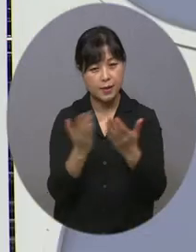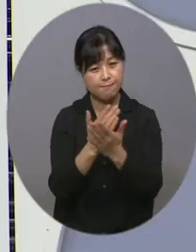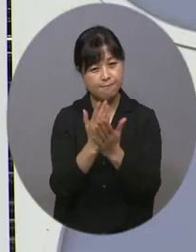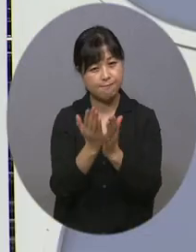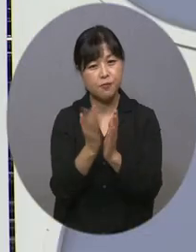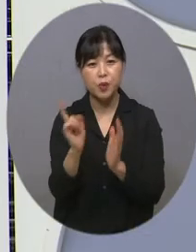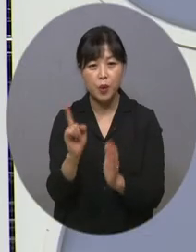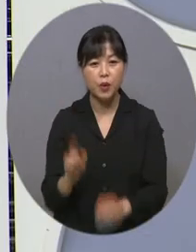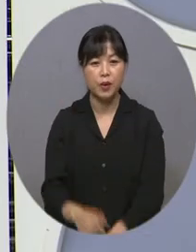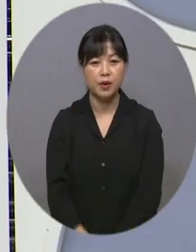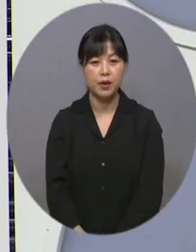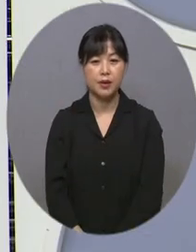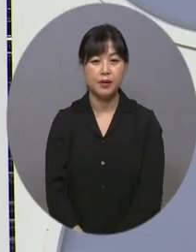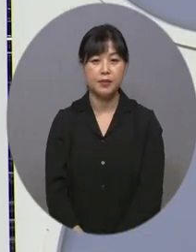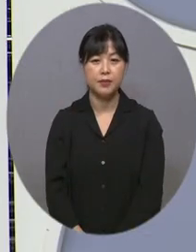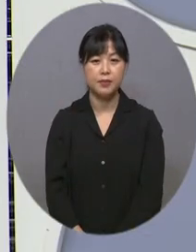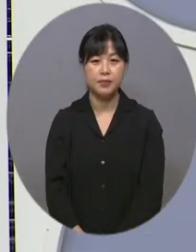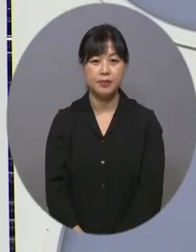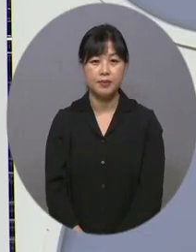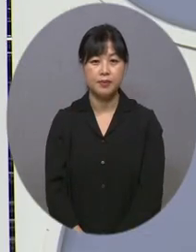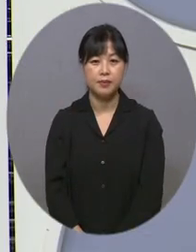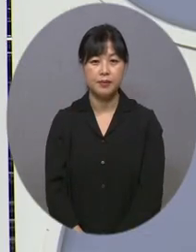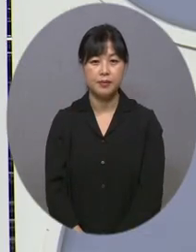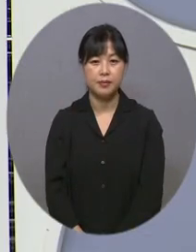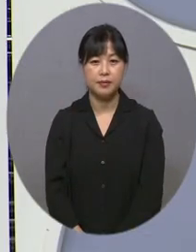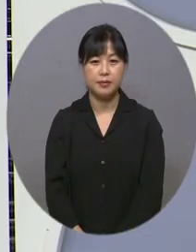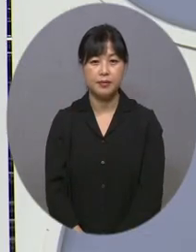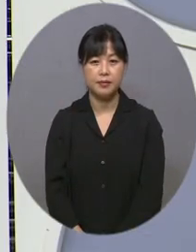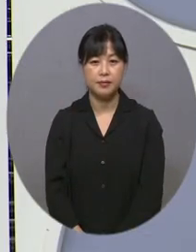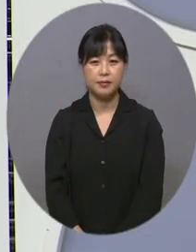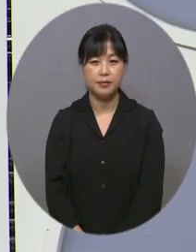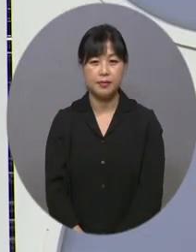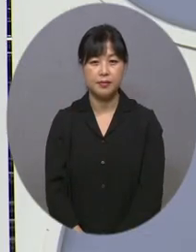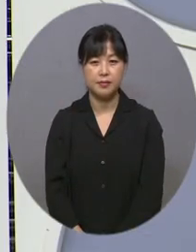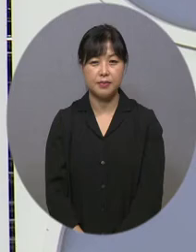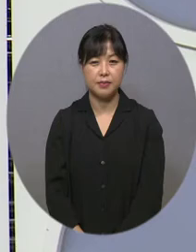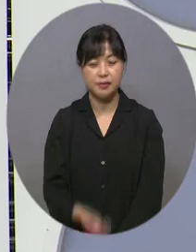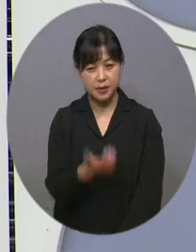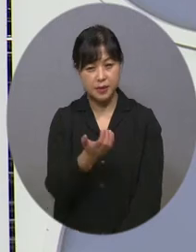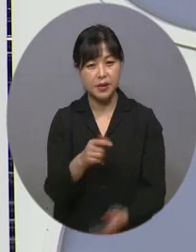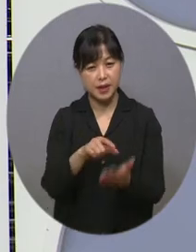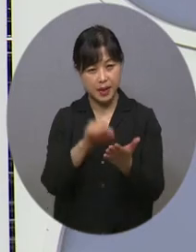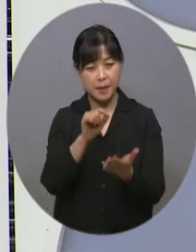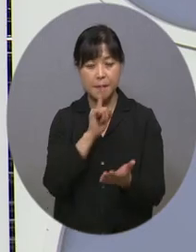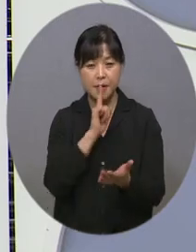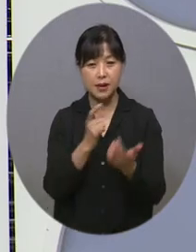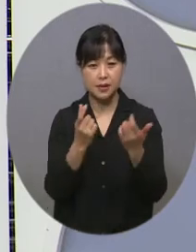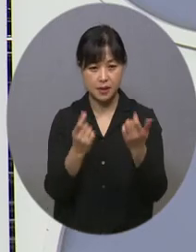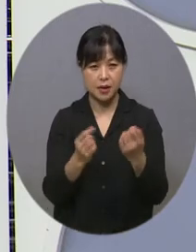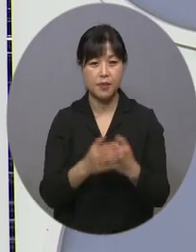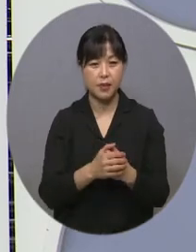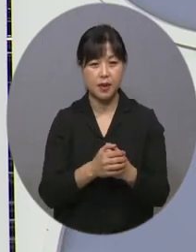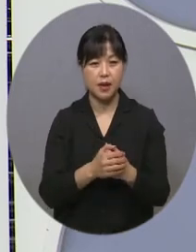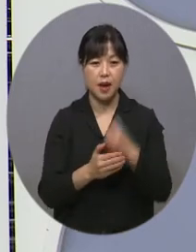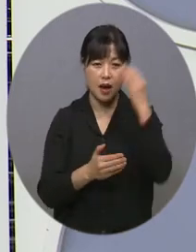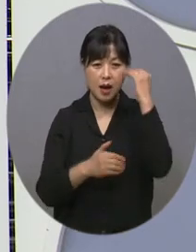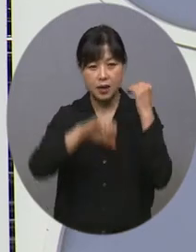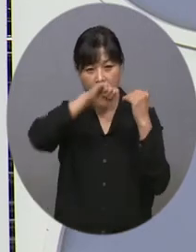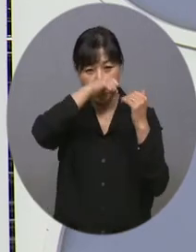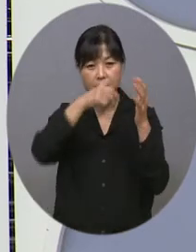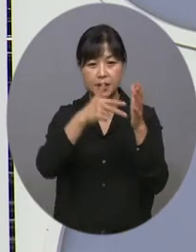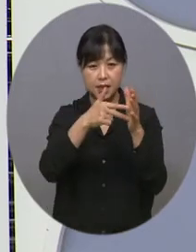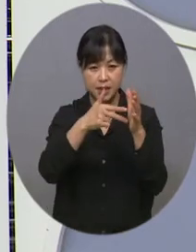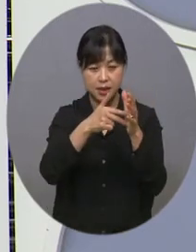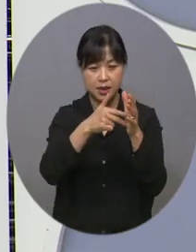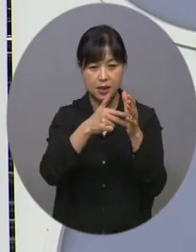예, 예. 아까도 잠깐 뭐 대략적인 말씀은 드렸습니다만은 예. 아프리카 한 아프리카 재단이라는